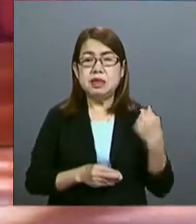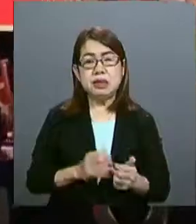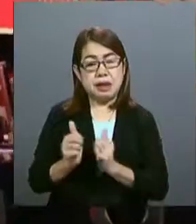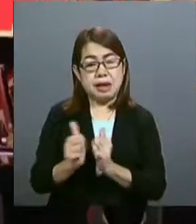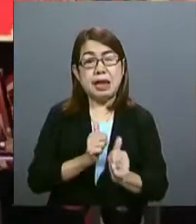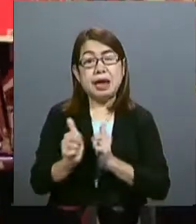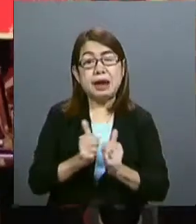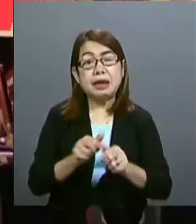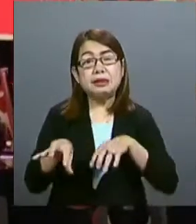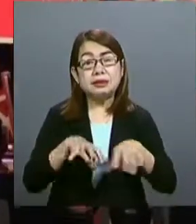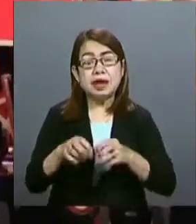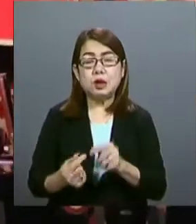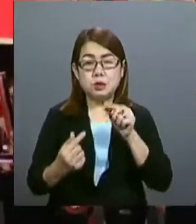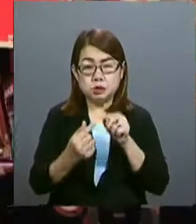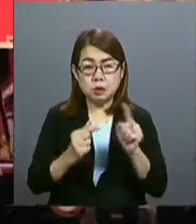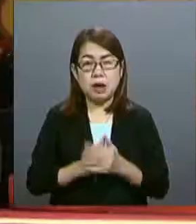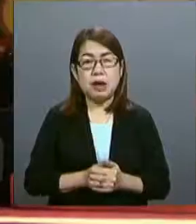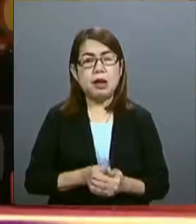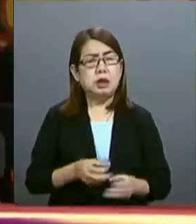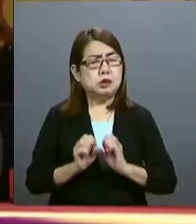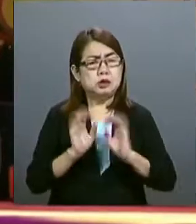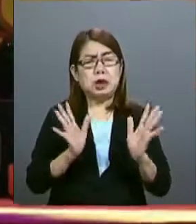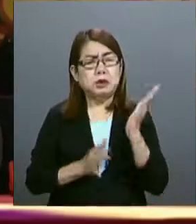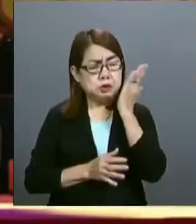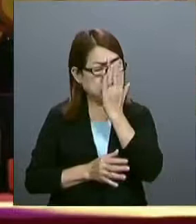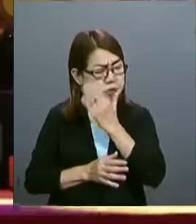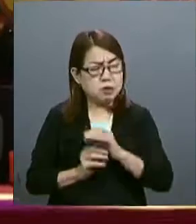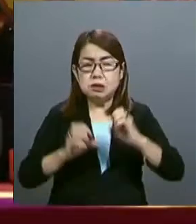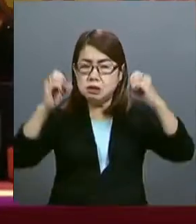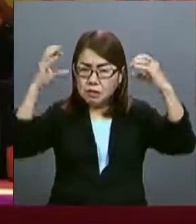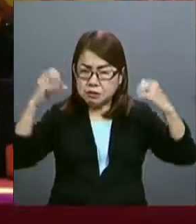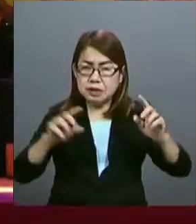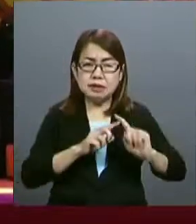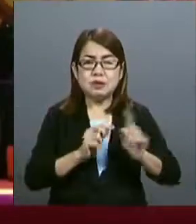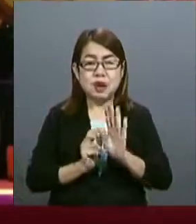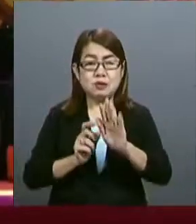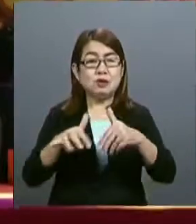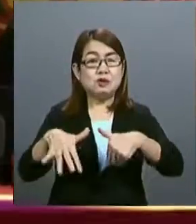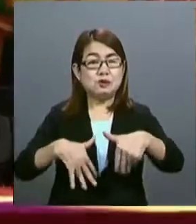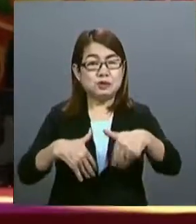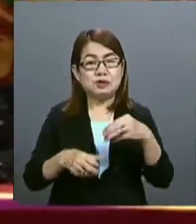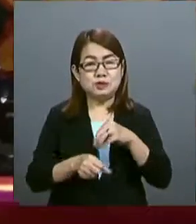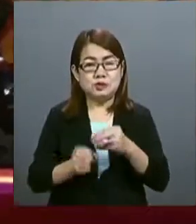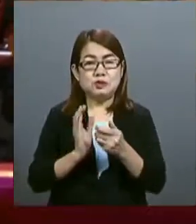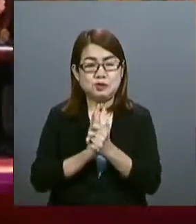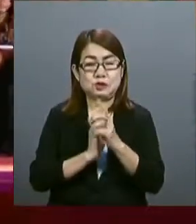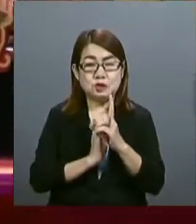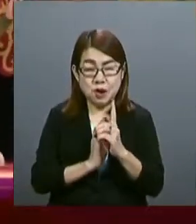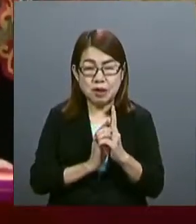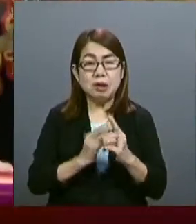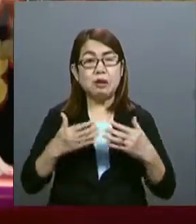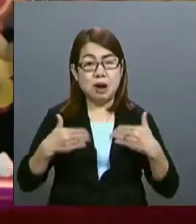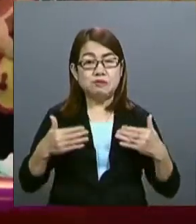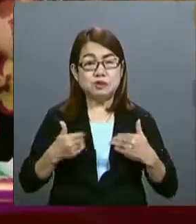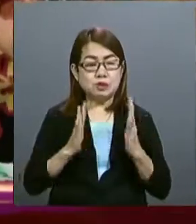นี้เป็นกิจกรรมที่สร้างสีสันในงานเทศกาลตรุษจีนของชาวอุดรธานีทั้งยังให้ความเพลิดเพลินแก่นัก